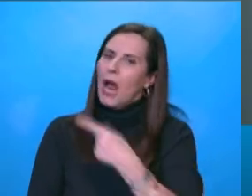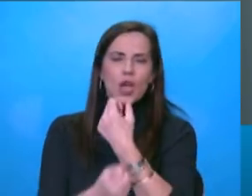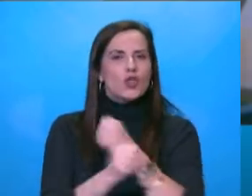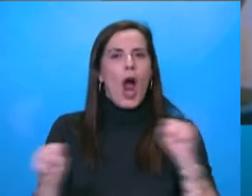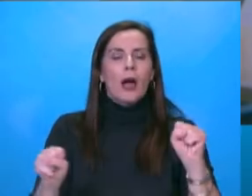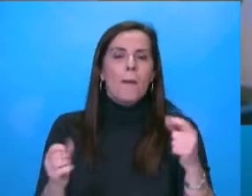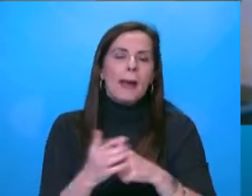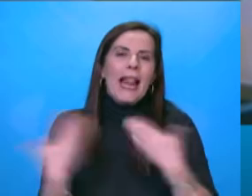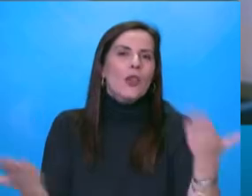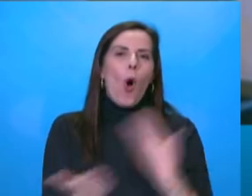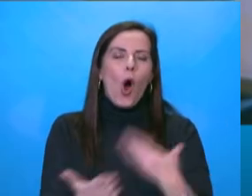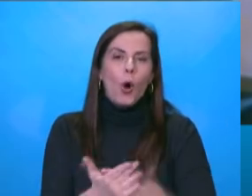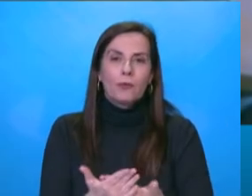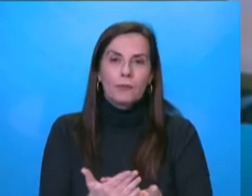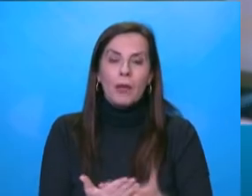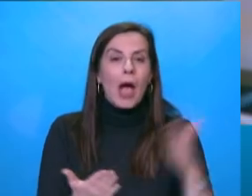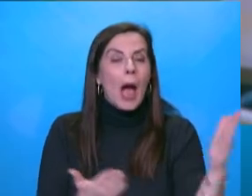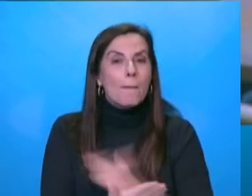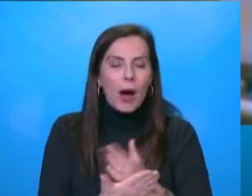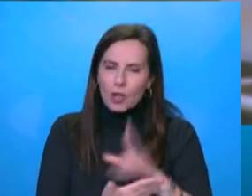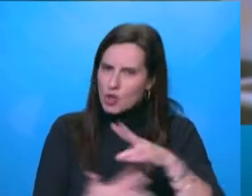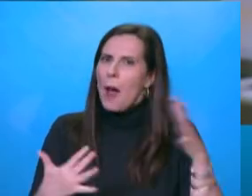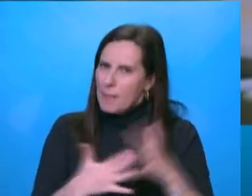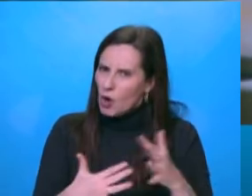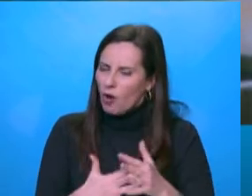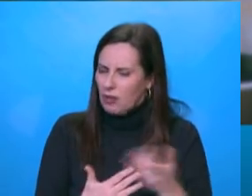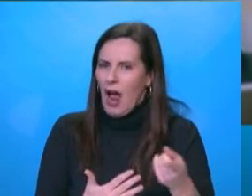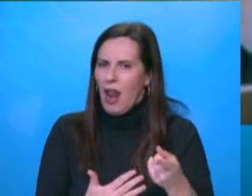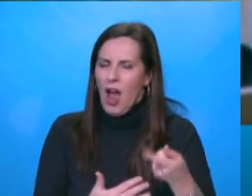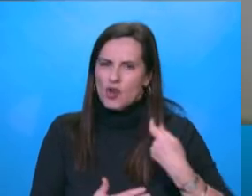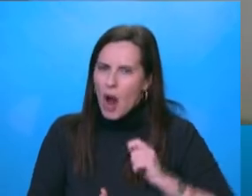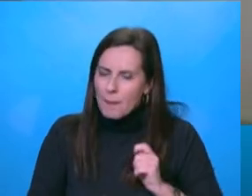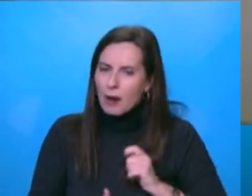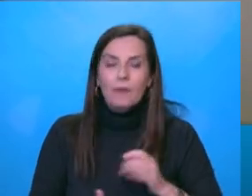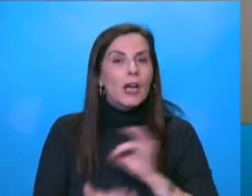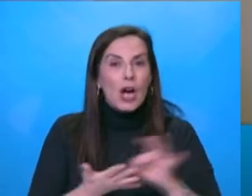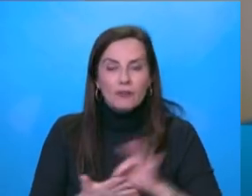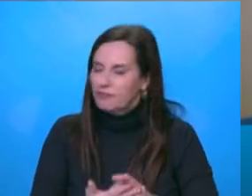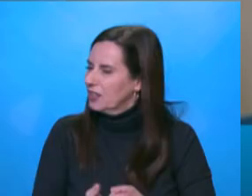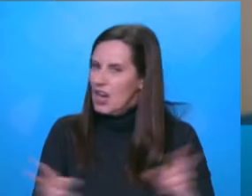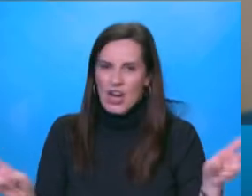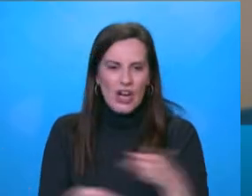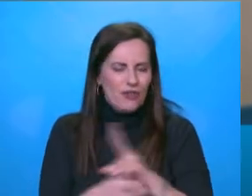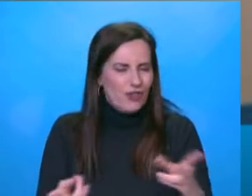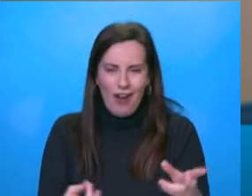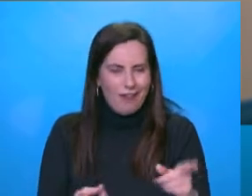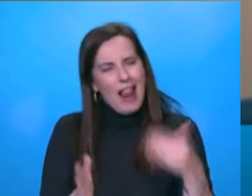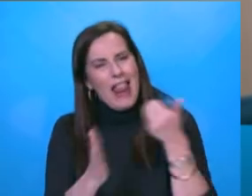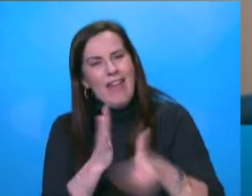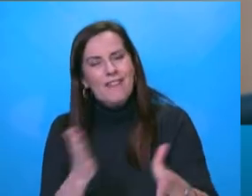מחוסר ראיות. בהחלטה נמתחה ביקורת חריפה על גופי החקירה ונכתב, לא ניתן לעבור על העניין כאילו